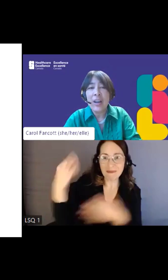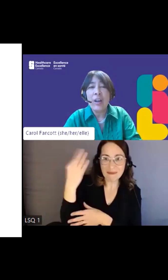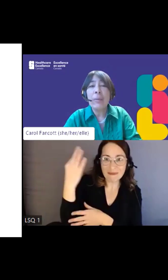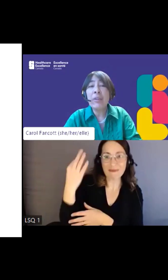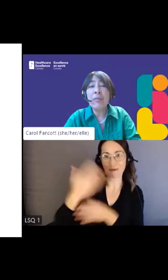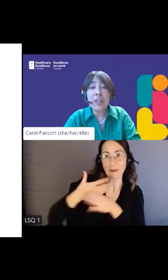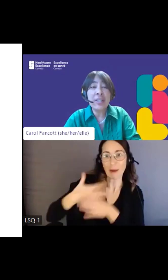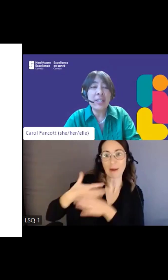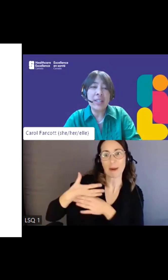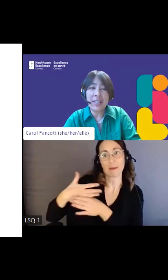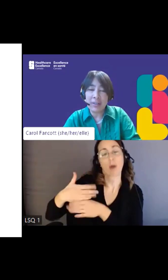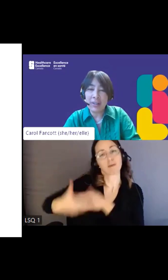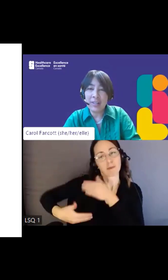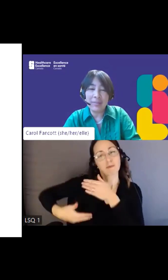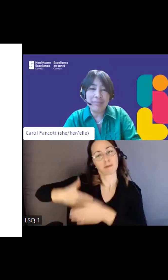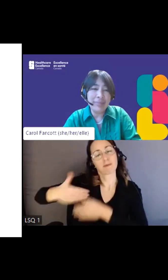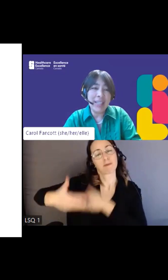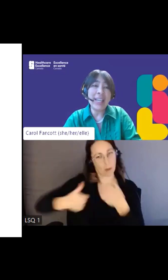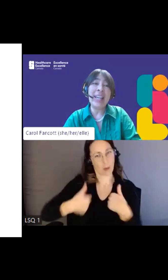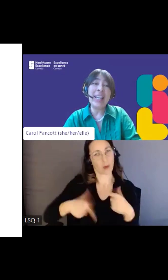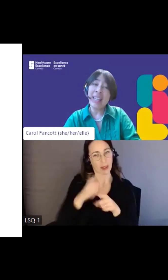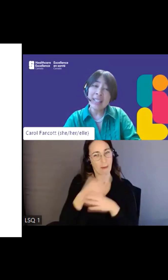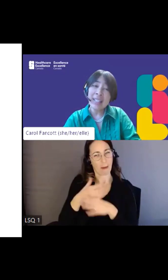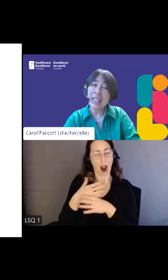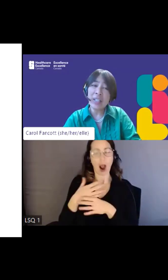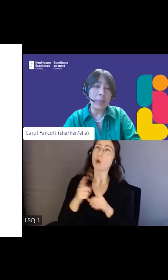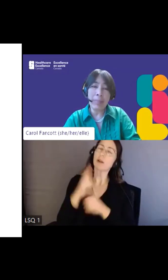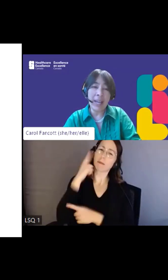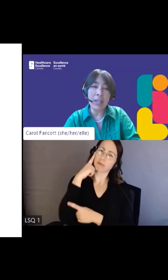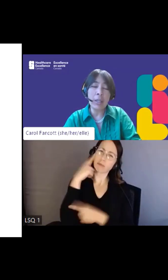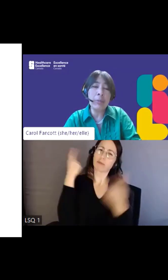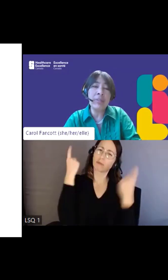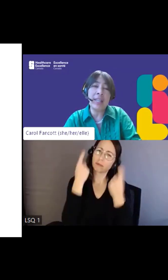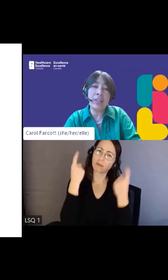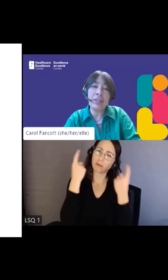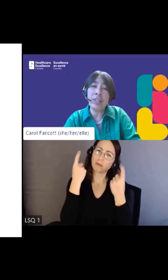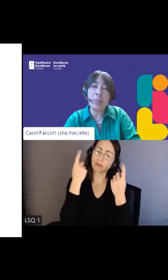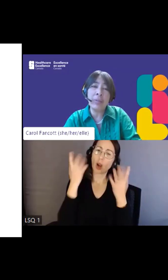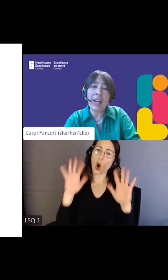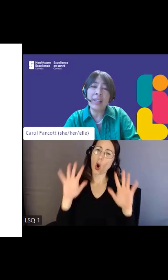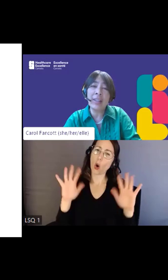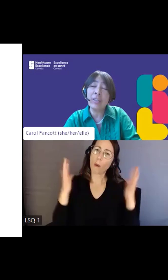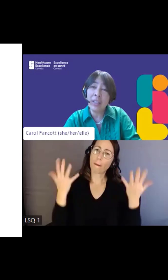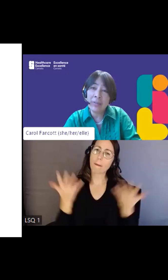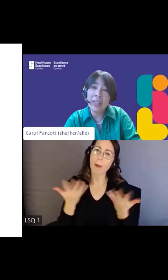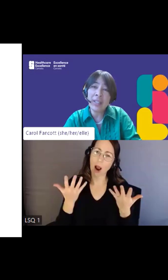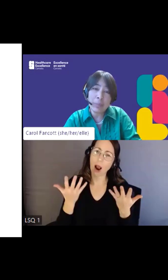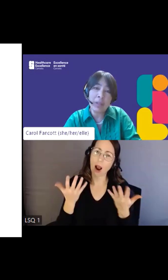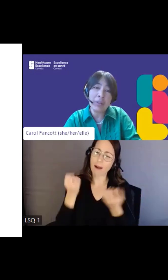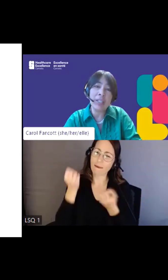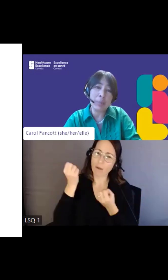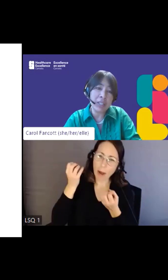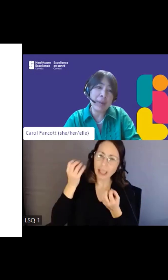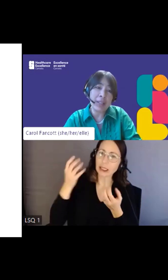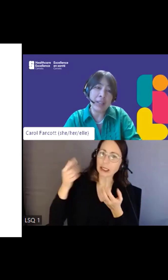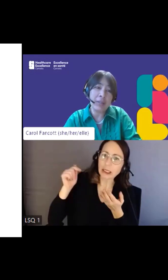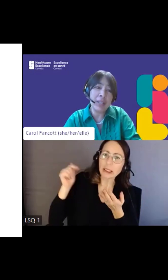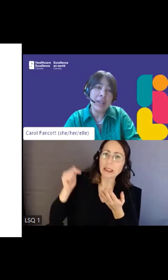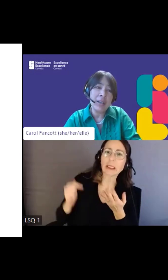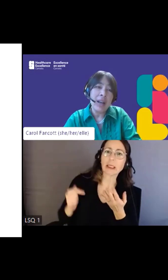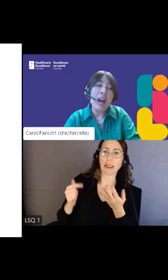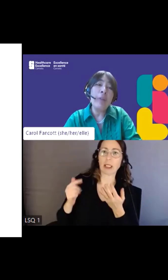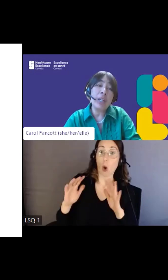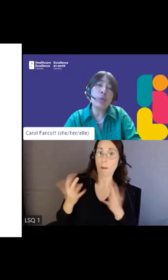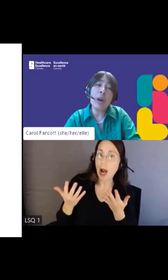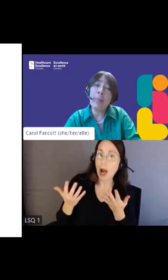à tout cela. Comment est-ce qu'on va pouvoir obtenir des informations? Et ça va être intéressant parce qu'on va entendre parler des panélistes qui ont vécu cette